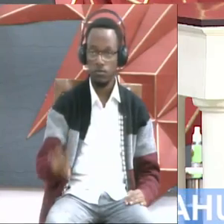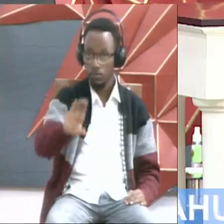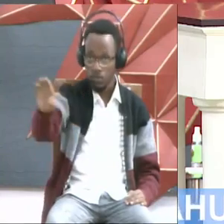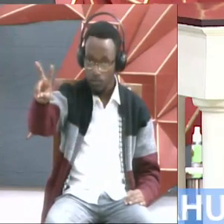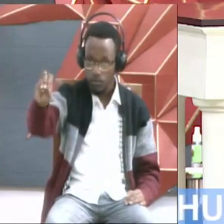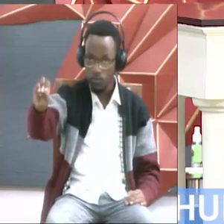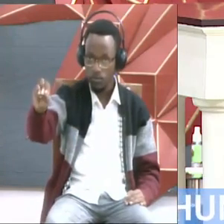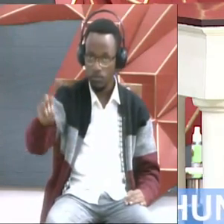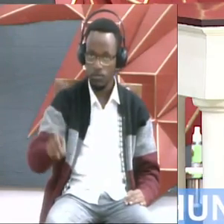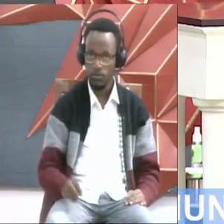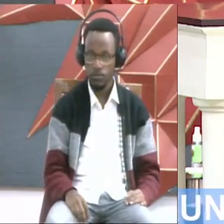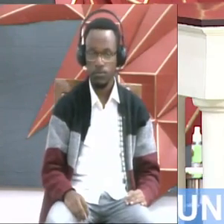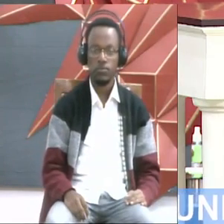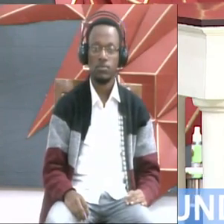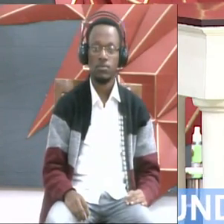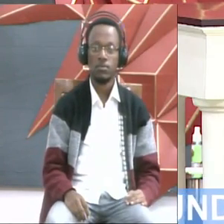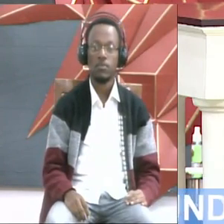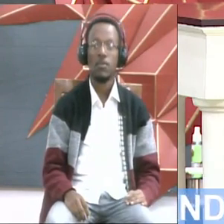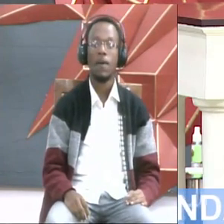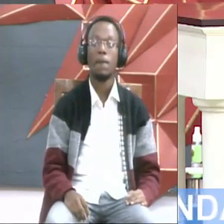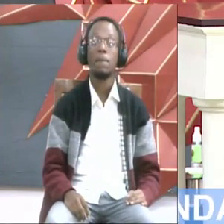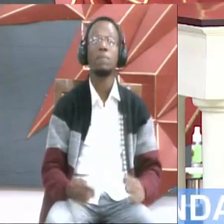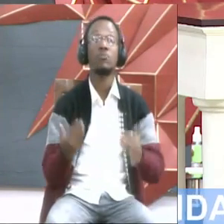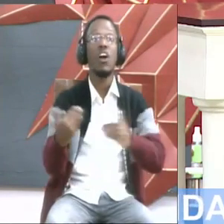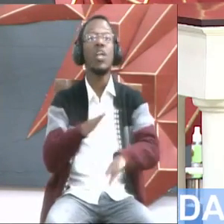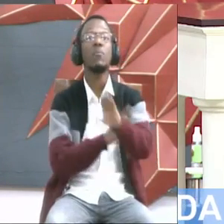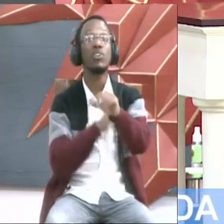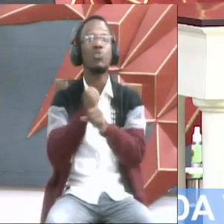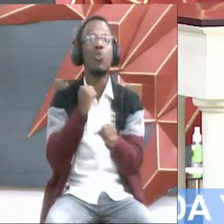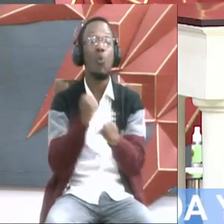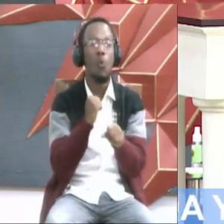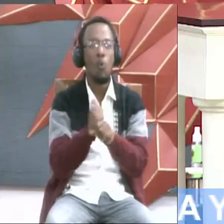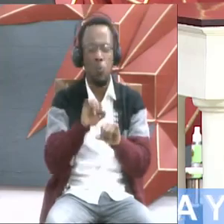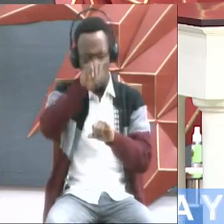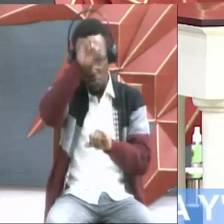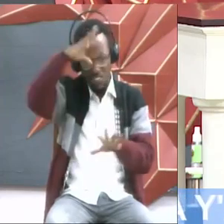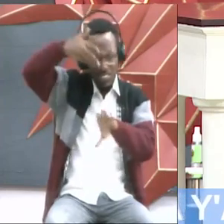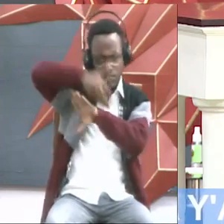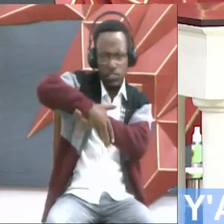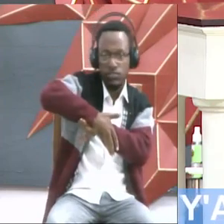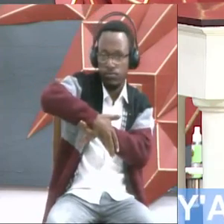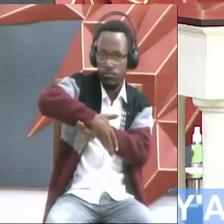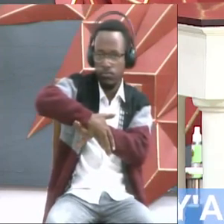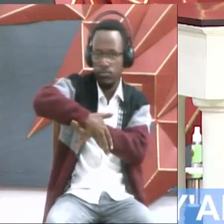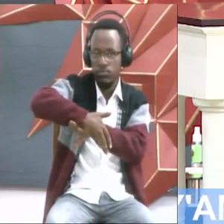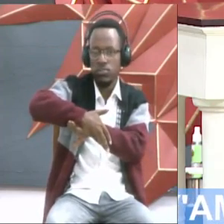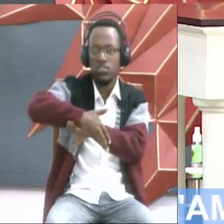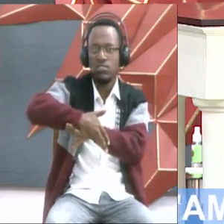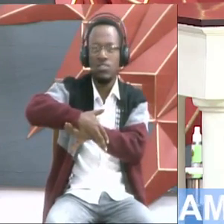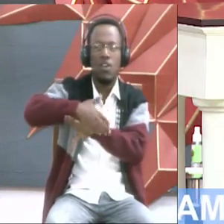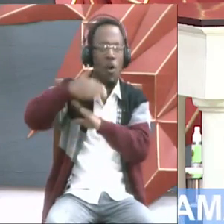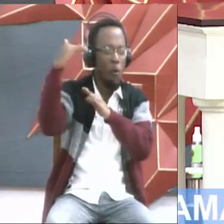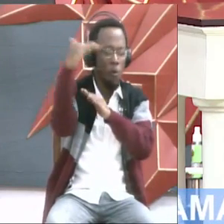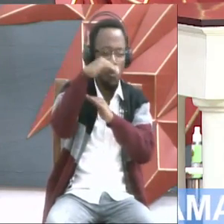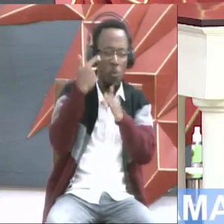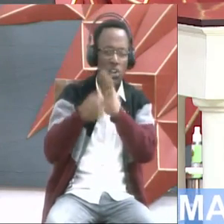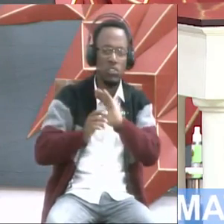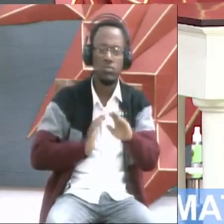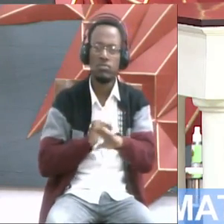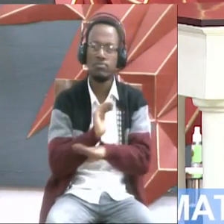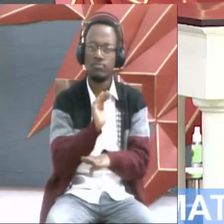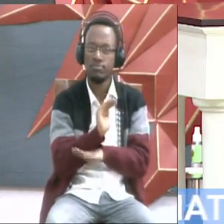20 nuko ishobora gukora ibirengeye cyane ibyo dusaba